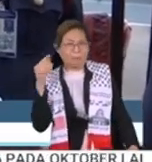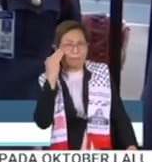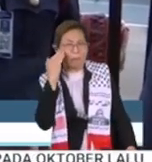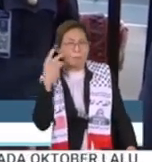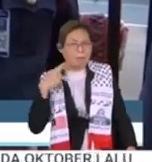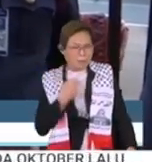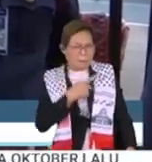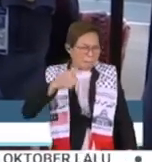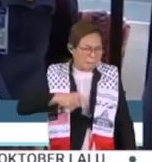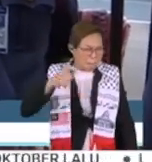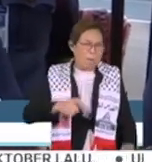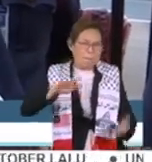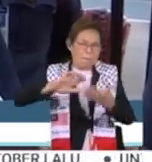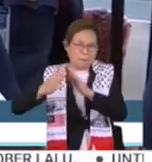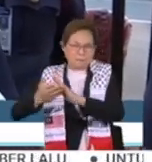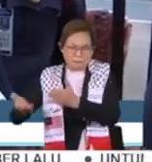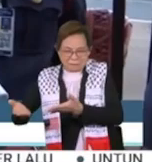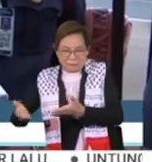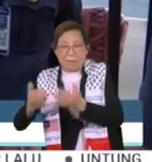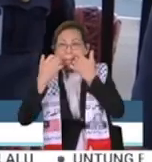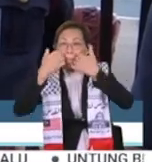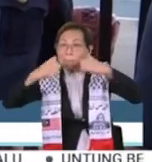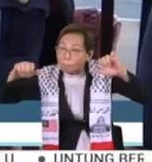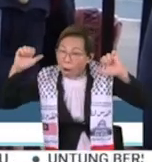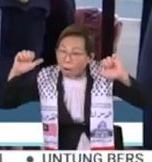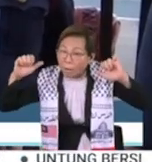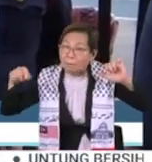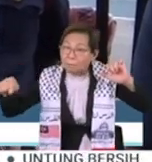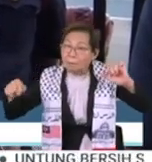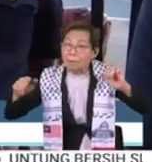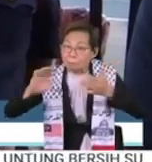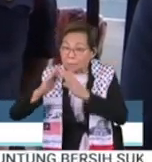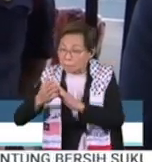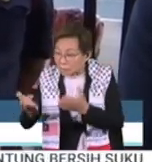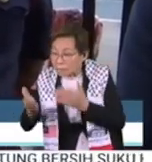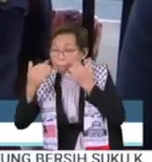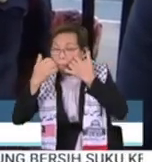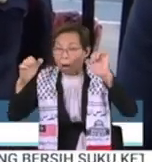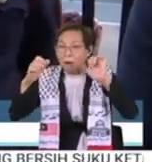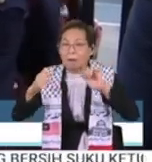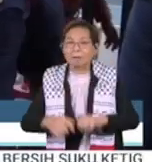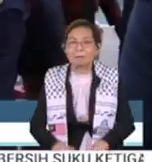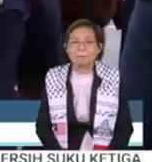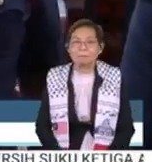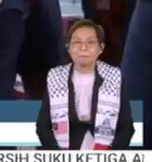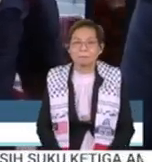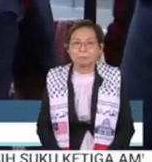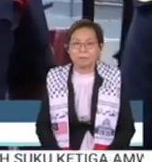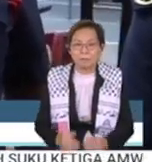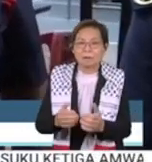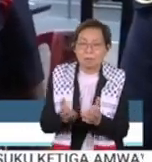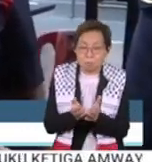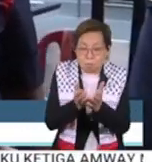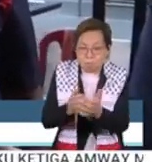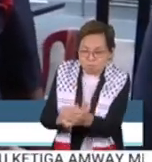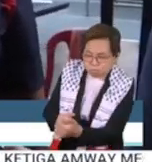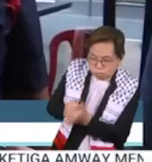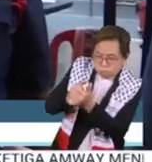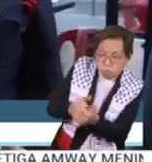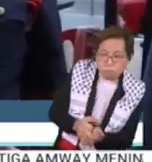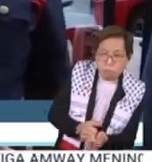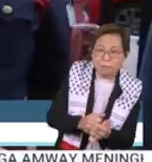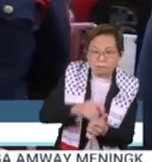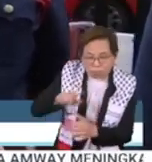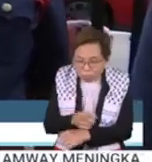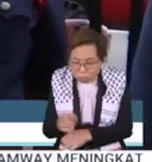kita perlu sangat masyarakat tempat yang mahir dan mahir bukan setakat mengerali gambut, mahir dengan